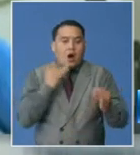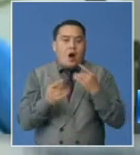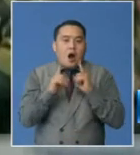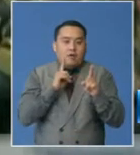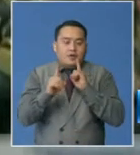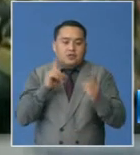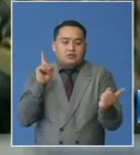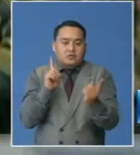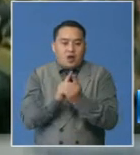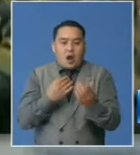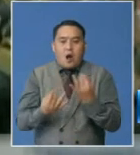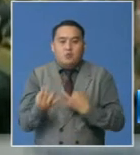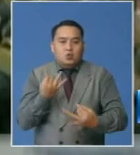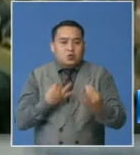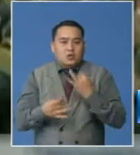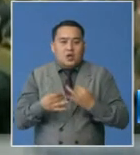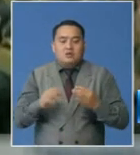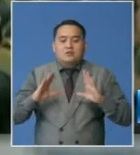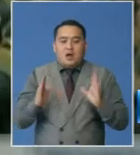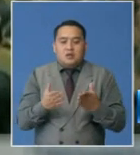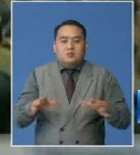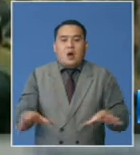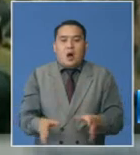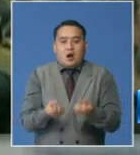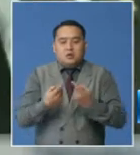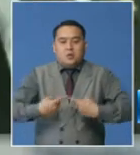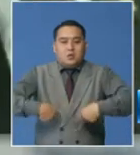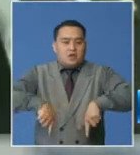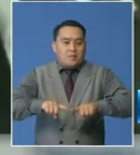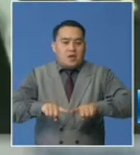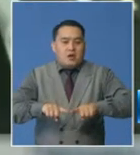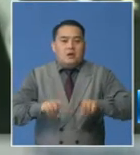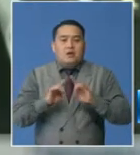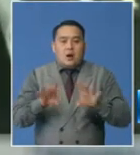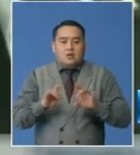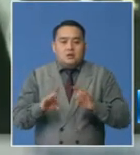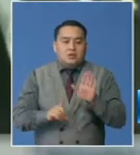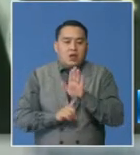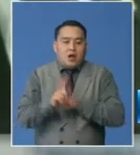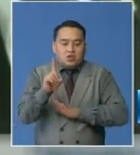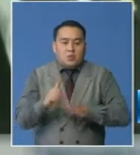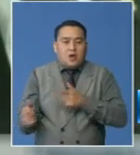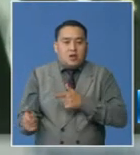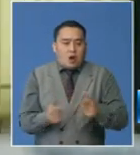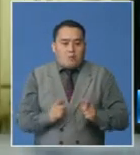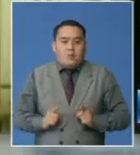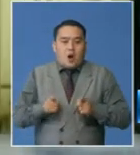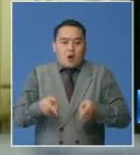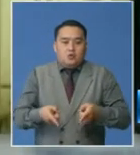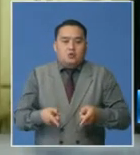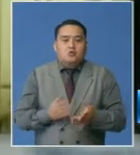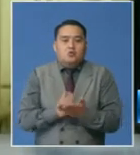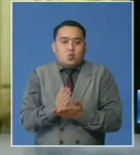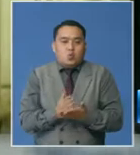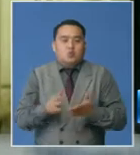На встрече обсуждали текущее состояние в рядах спасательных подразделений. Речь также шла о начальной подготовке к поступлению в службу